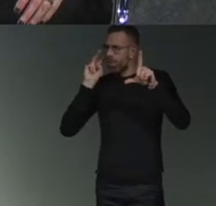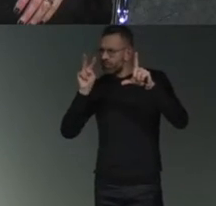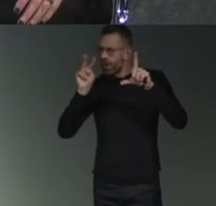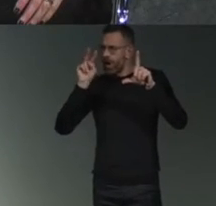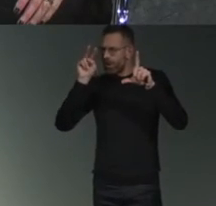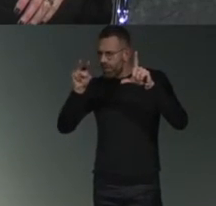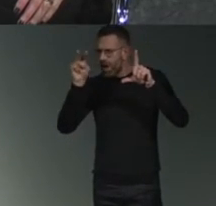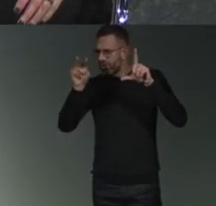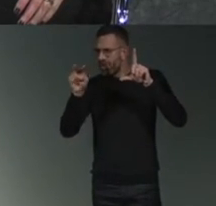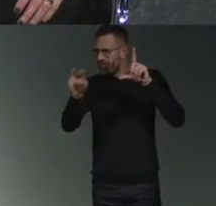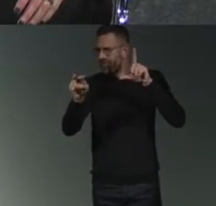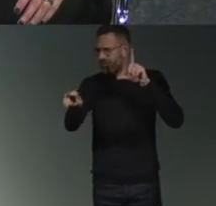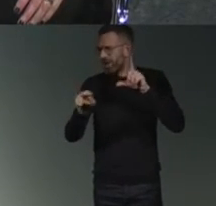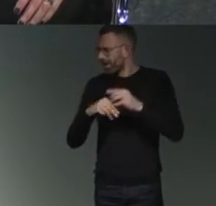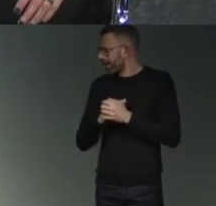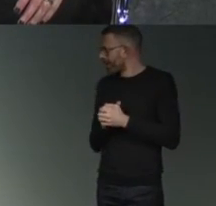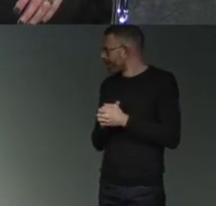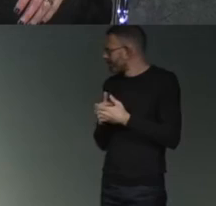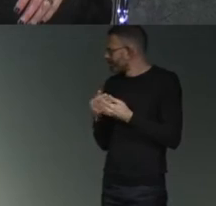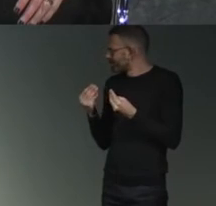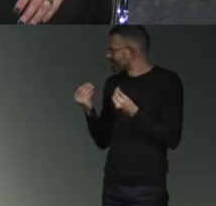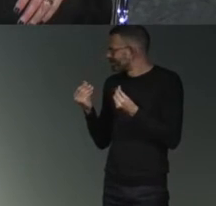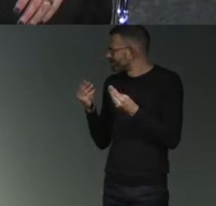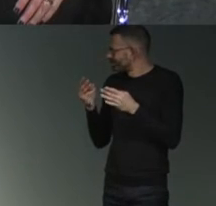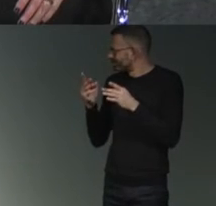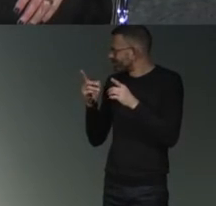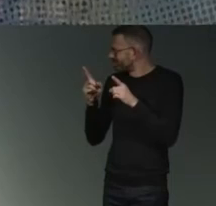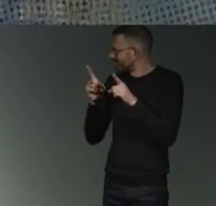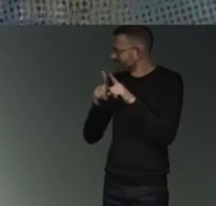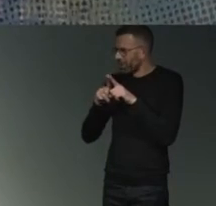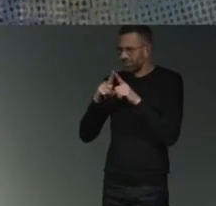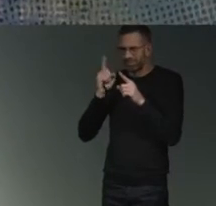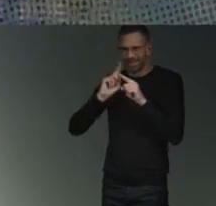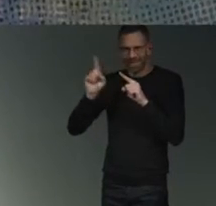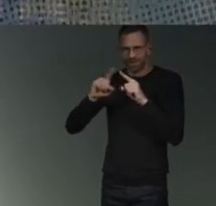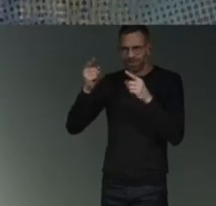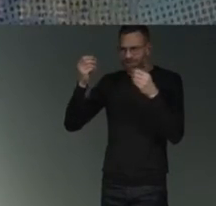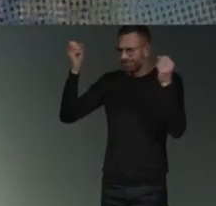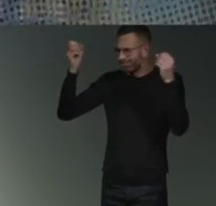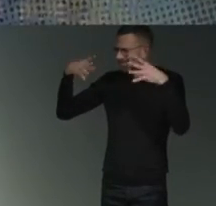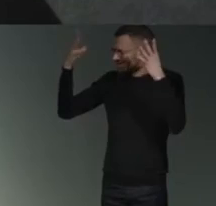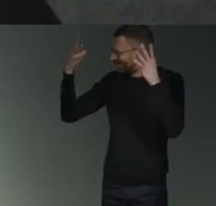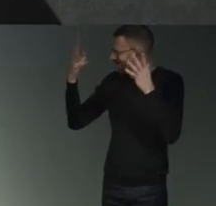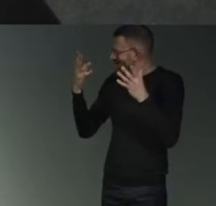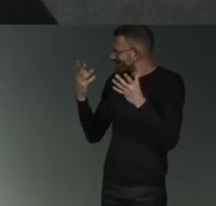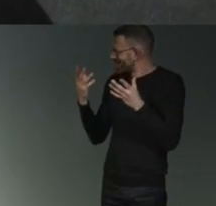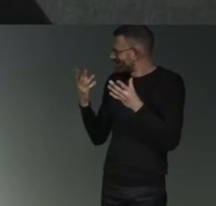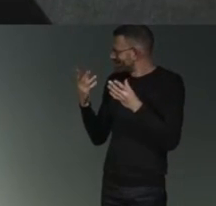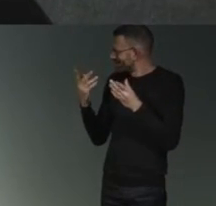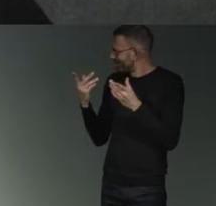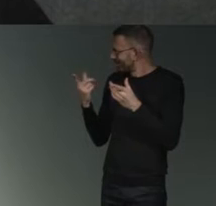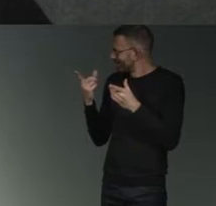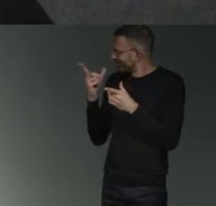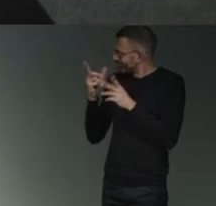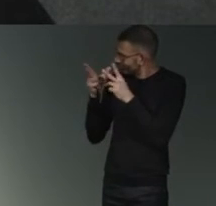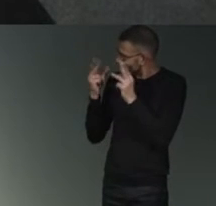de, ouais, de valeur mystique. Est-ce que tu peux nous en parler et comment tu